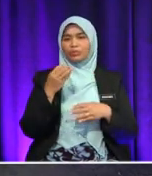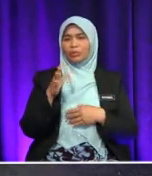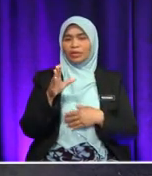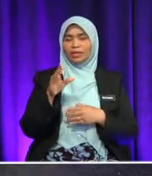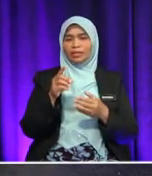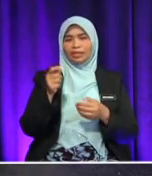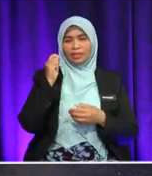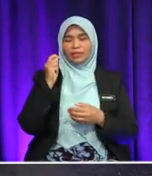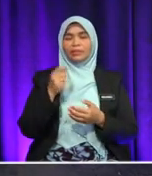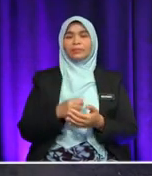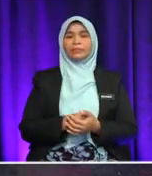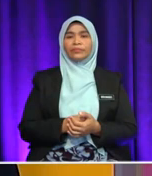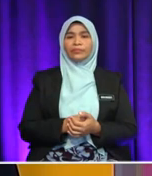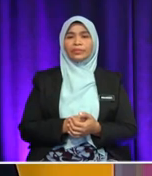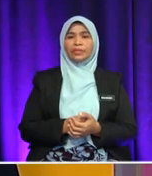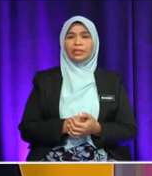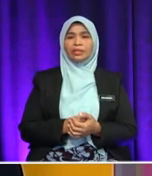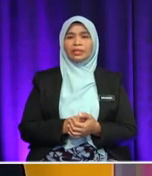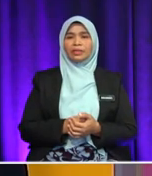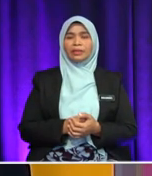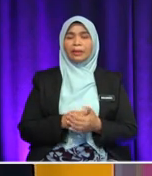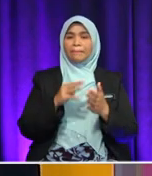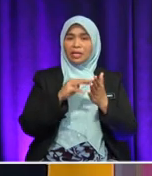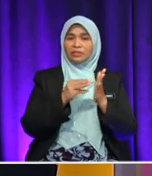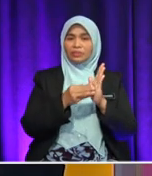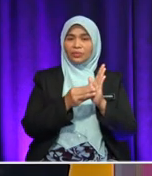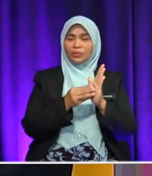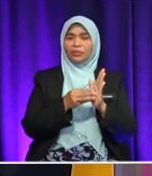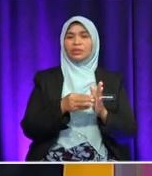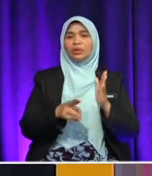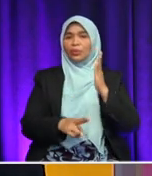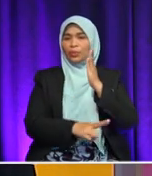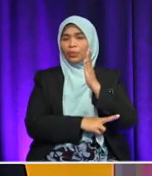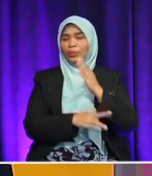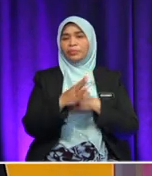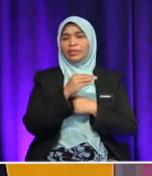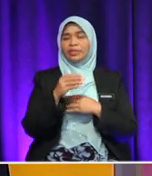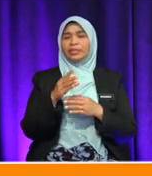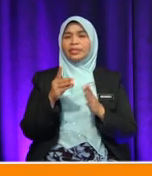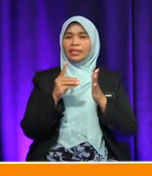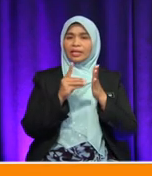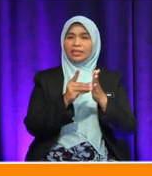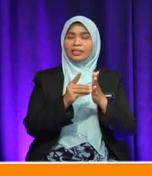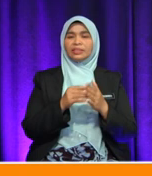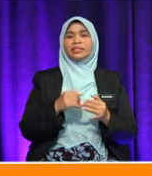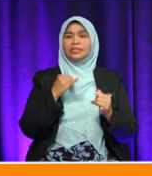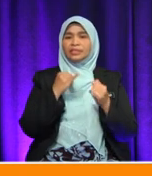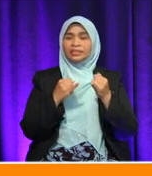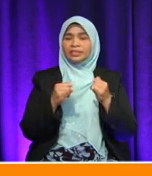putri tadi dalil dibaca Putri bersambung dengan maksudnya sekali jika salah seorang yang